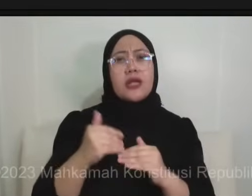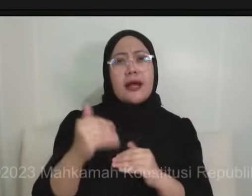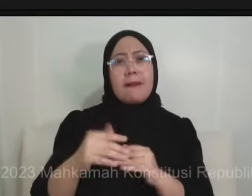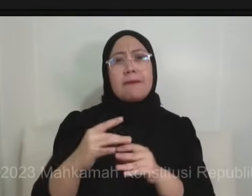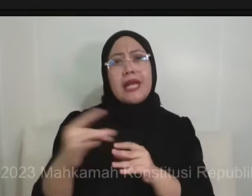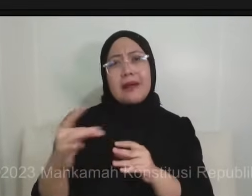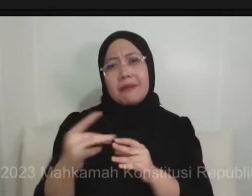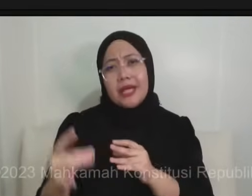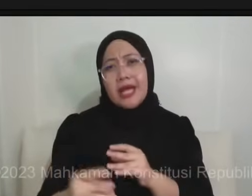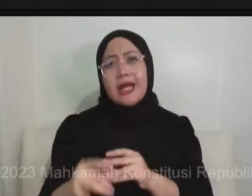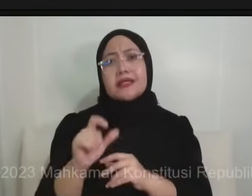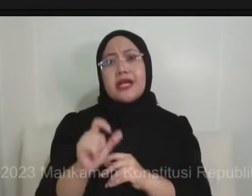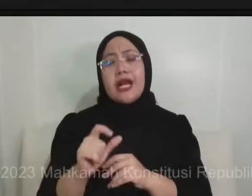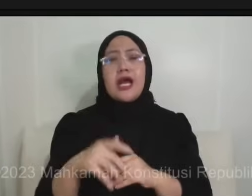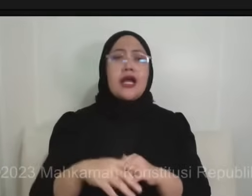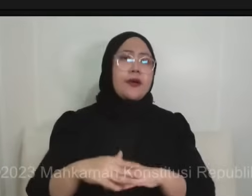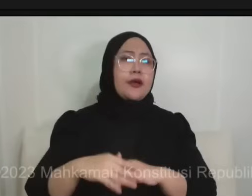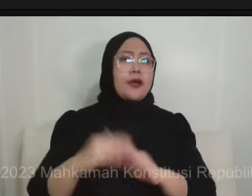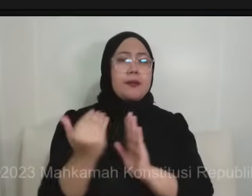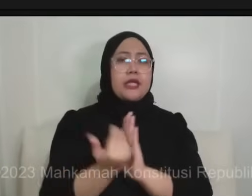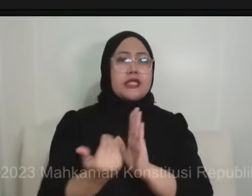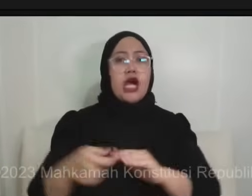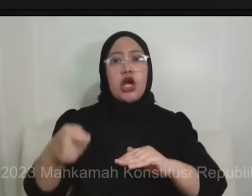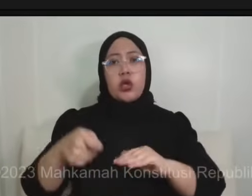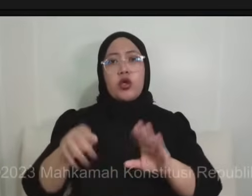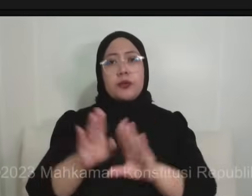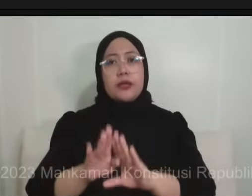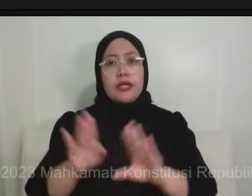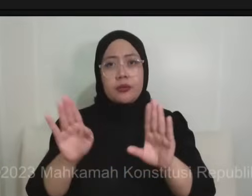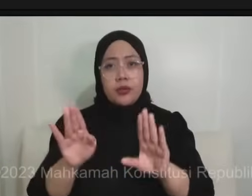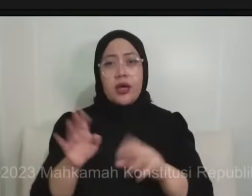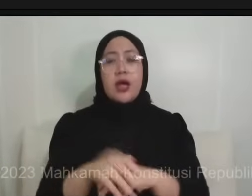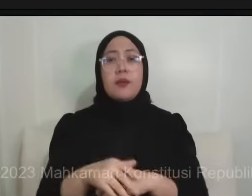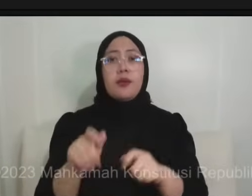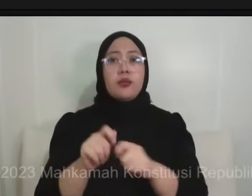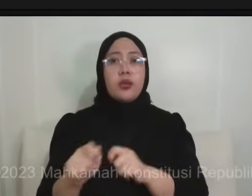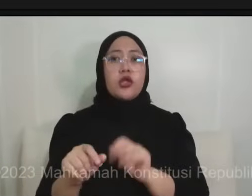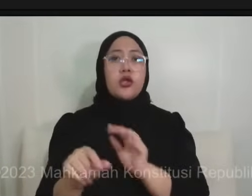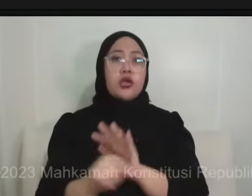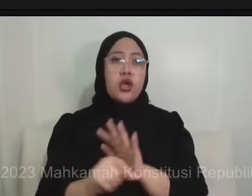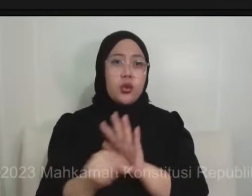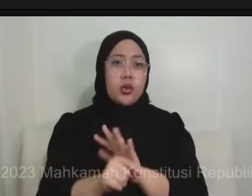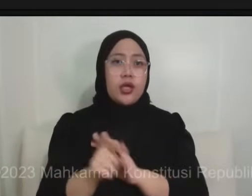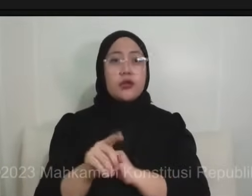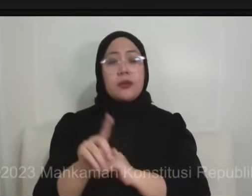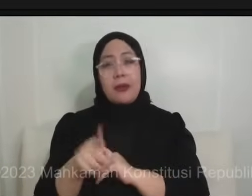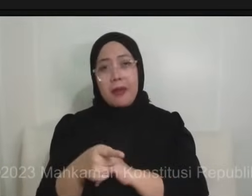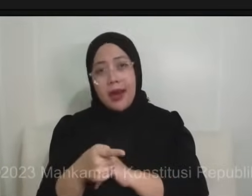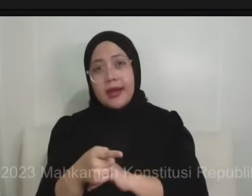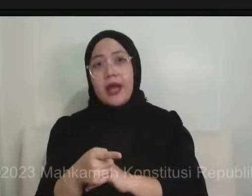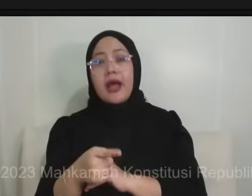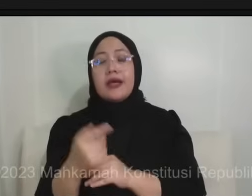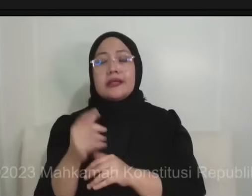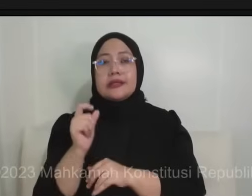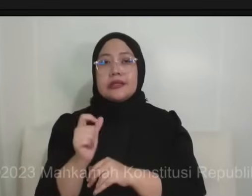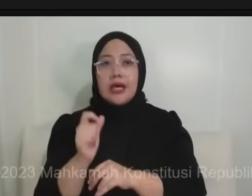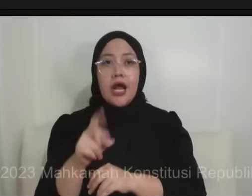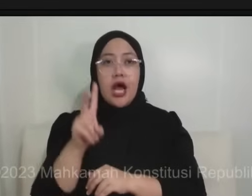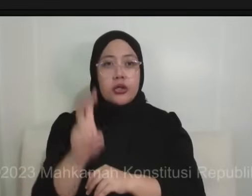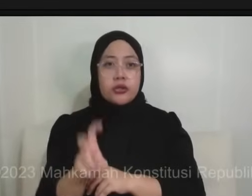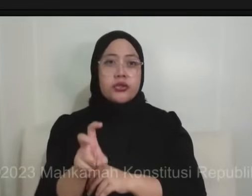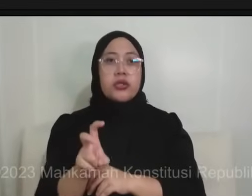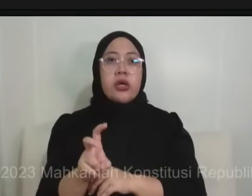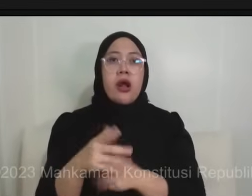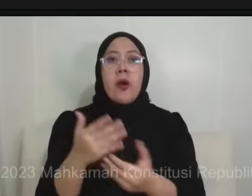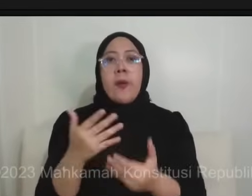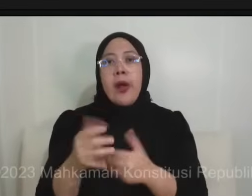bentuk kebijakan hukum terbuka Open legal Policy pembentuk undang-undang memang ada kalanya perlu dan bahkan harus